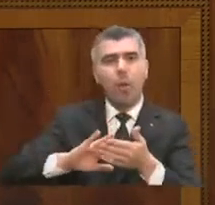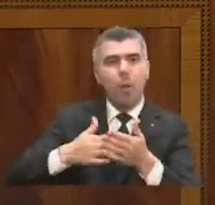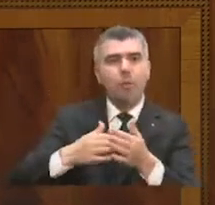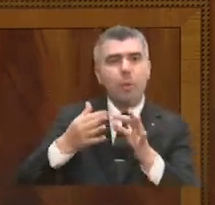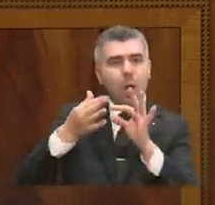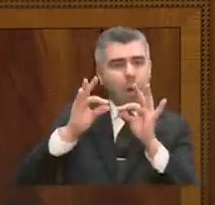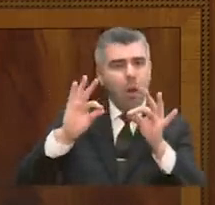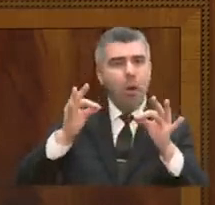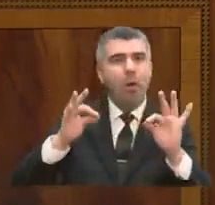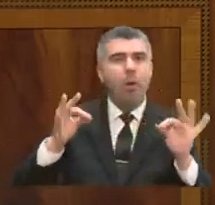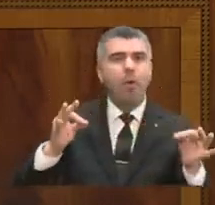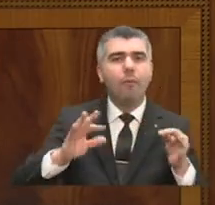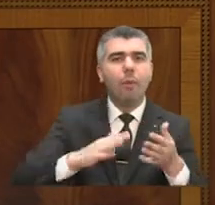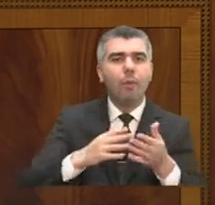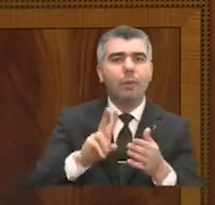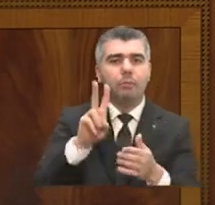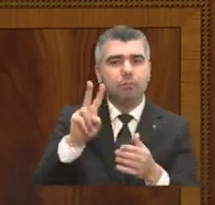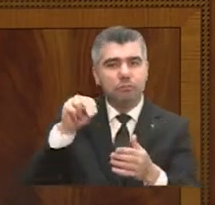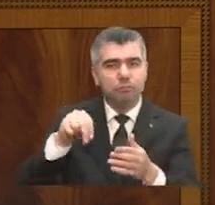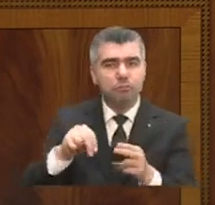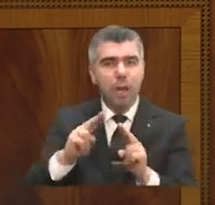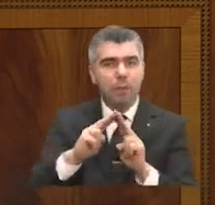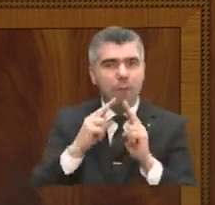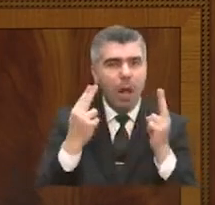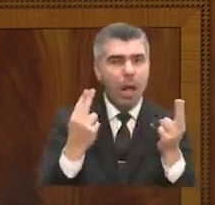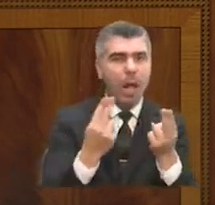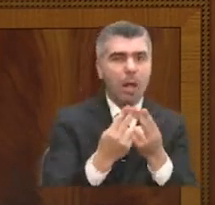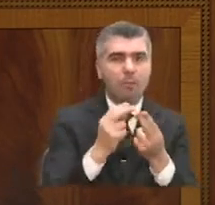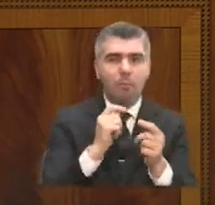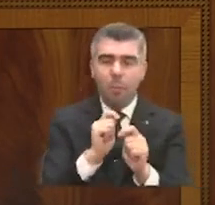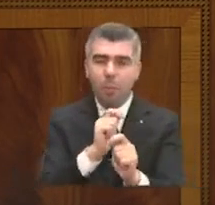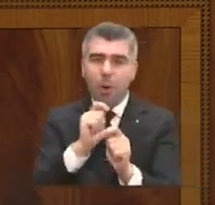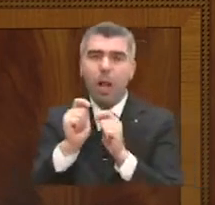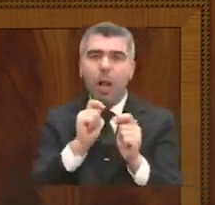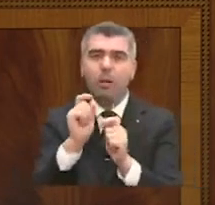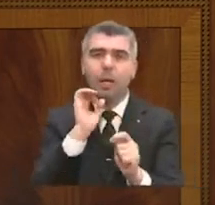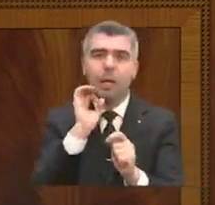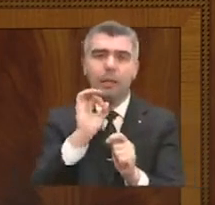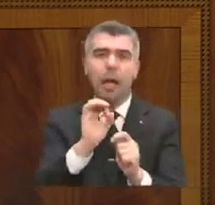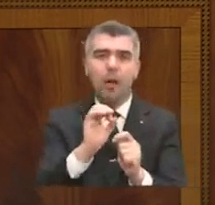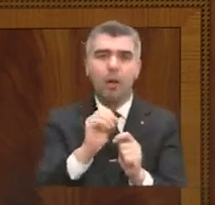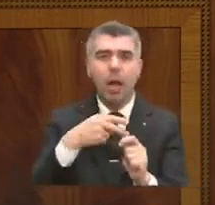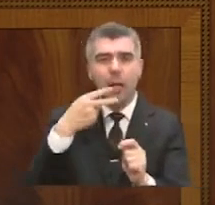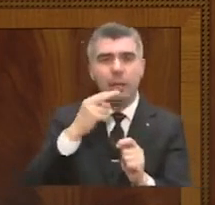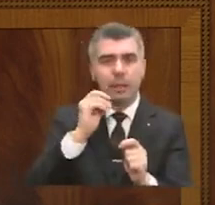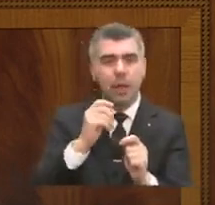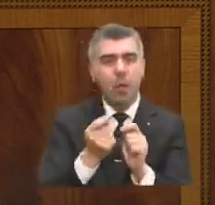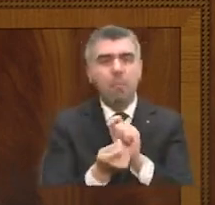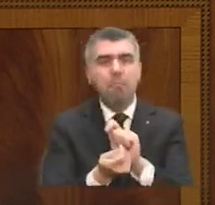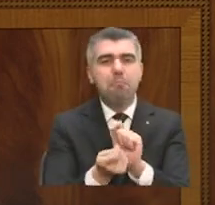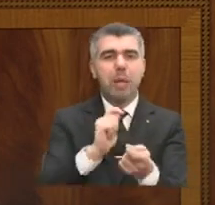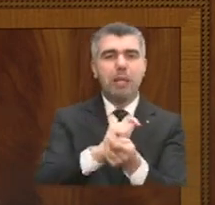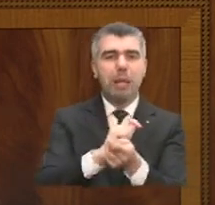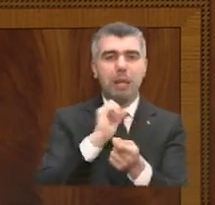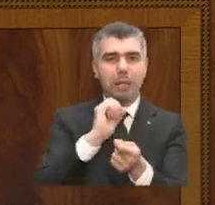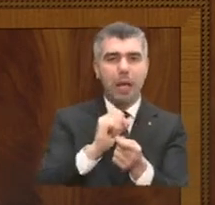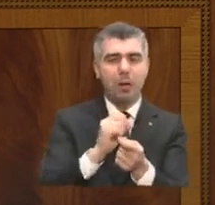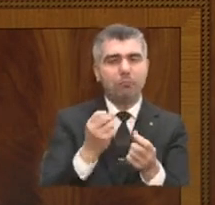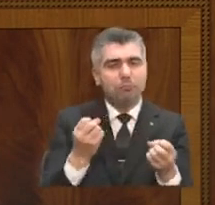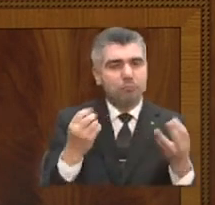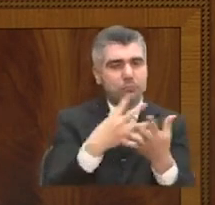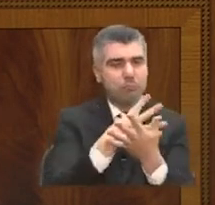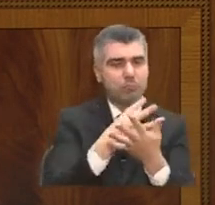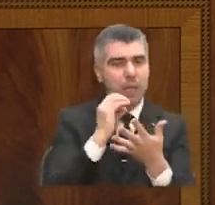المسارات والآليات الأممية التي تناقش مختلف الحالات التي اخترتم الحديث عنها واستبدالها بخلق حالة